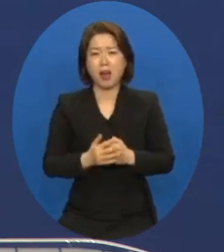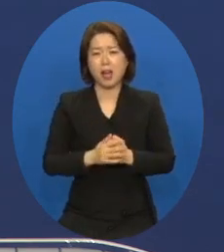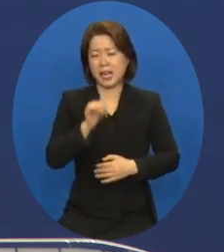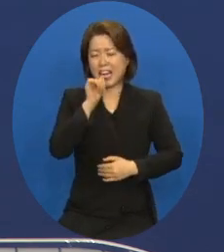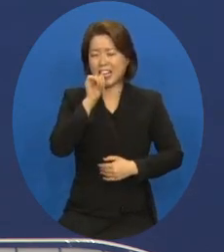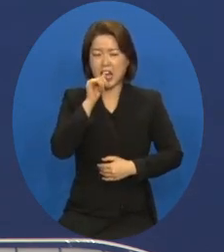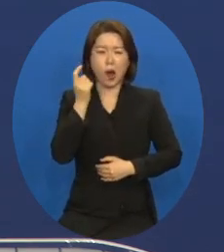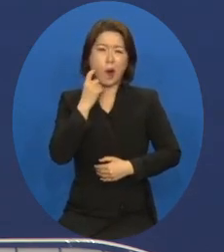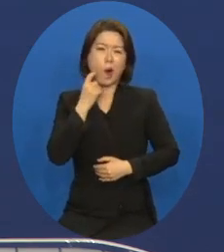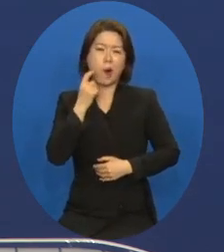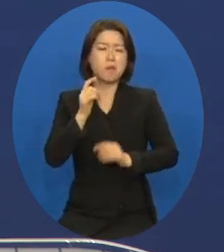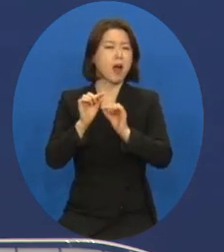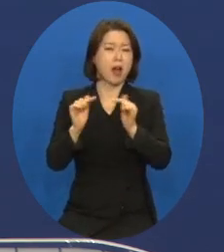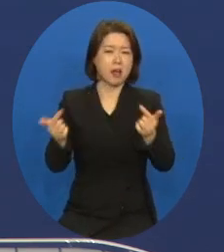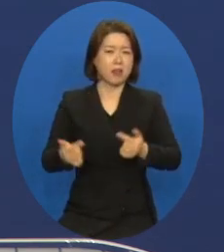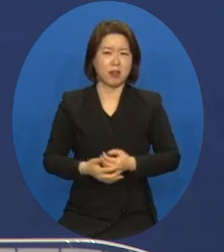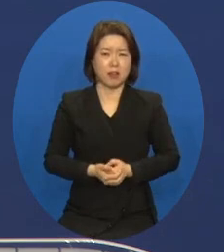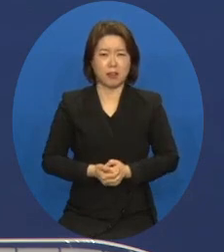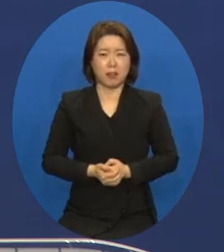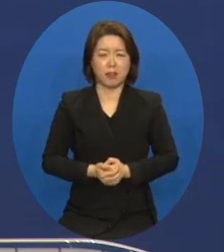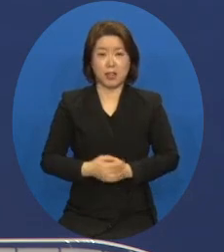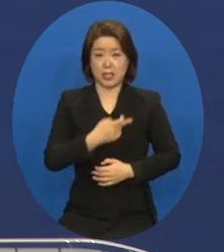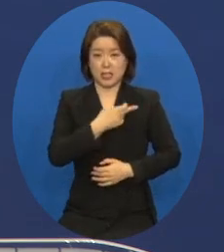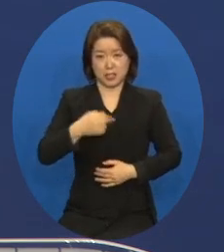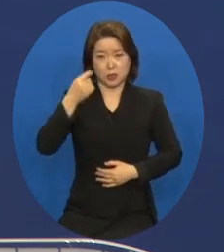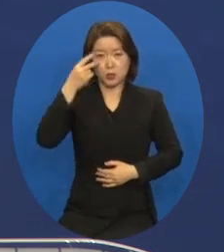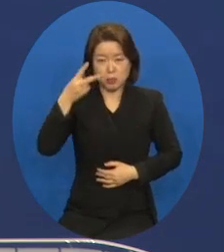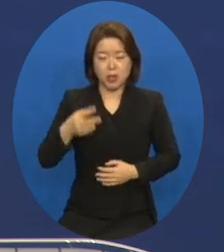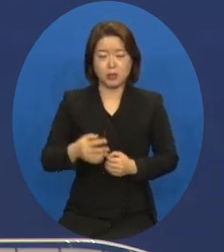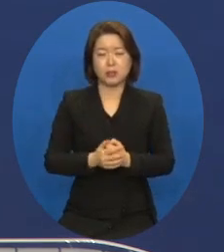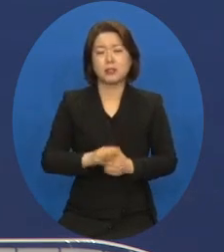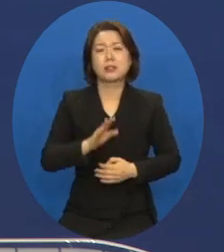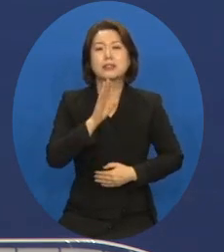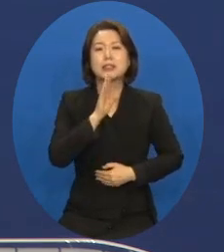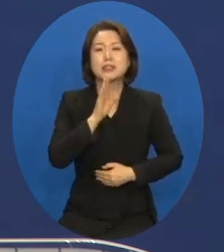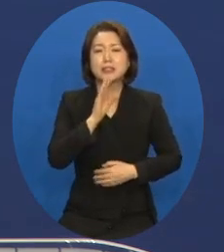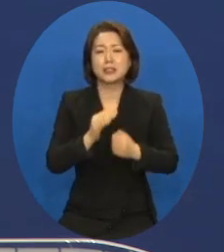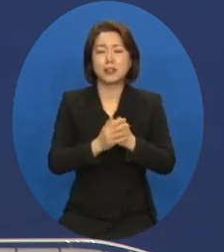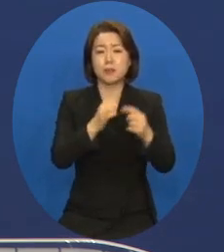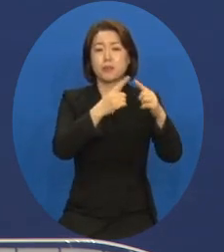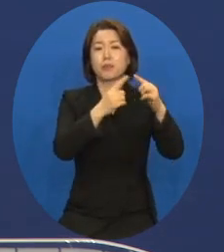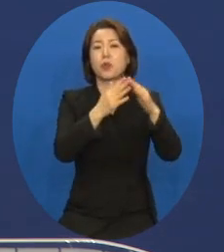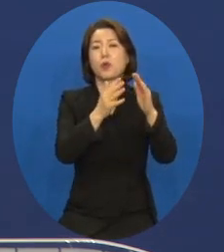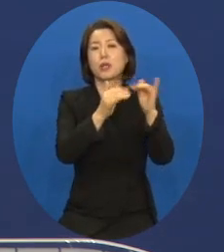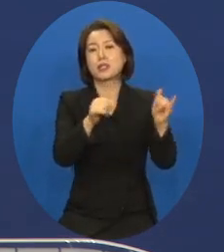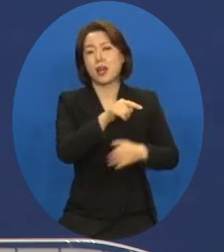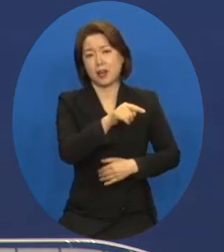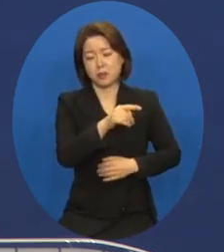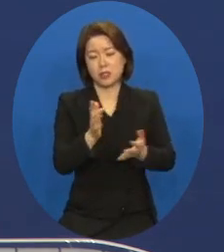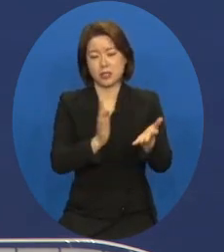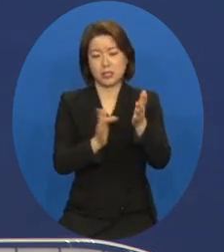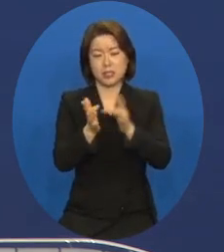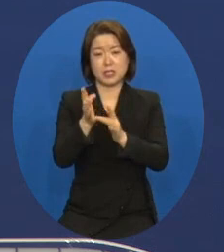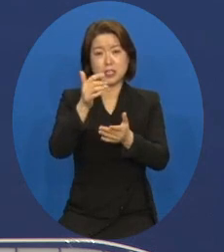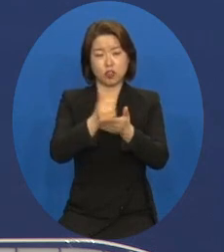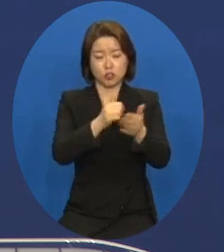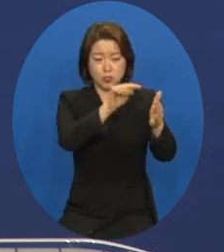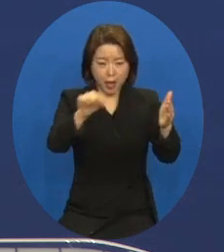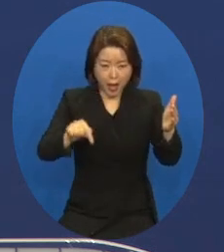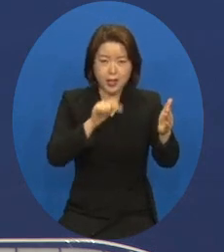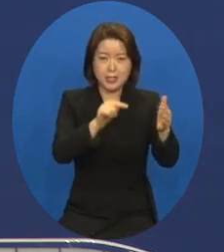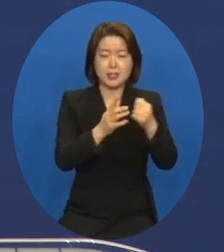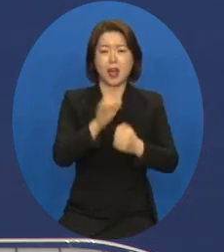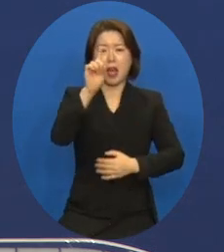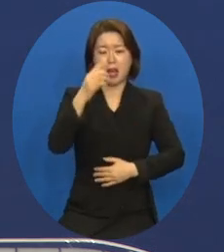가식적인 말이 아닙니다 사도 바울은 정말 교인들은 예수님 안에서 한